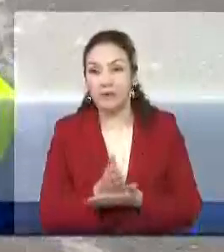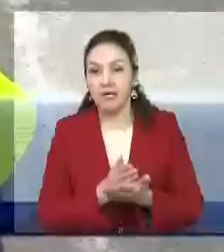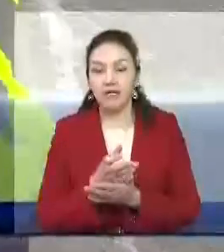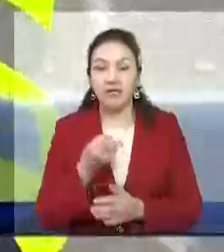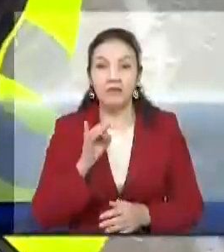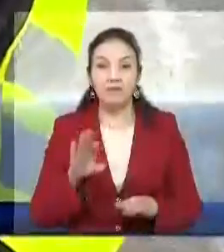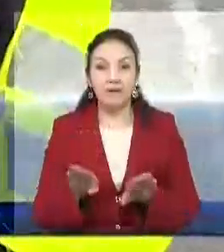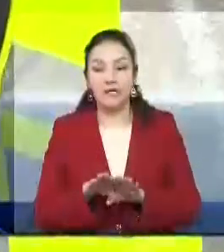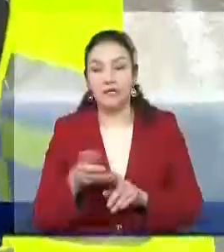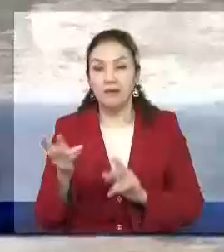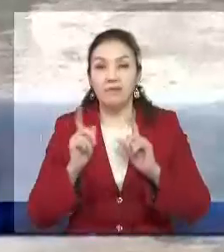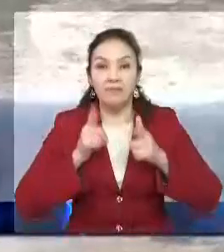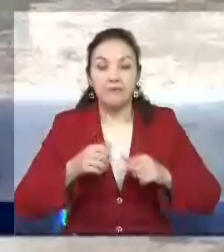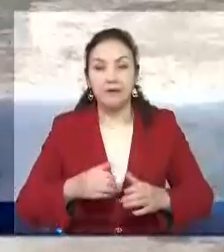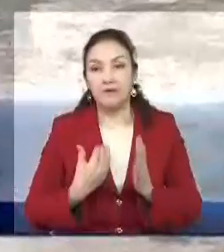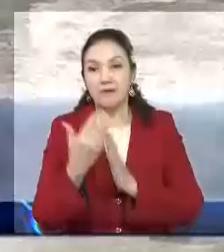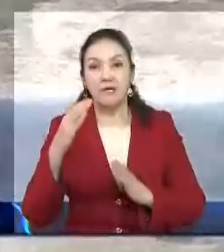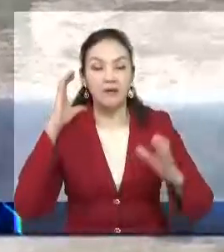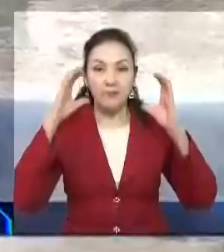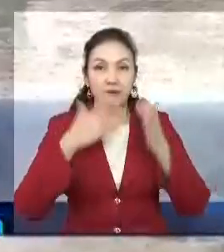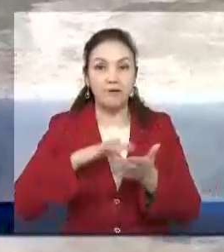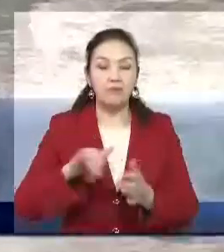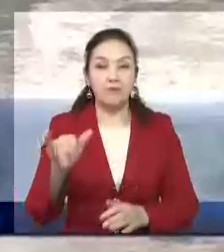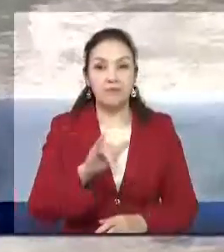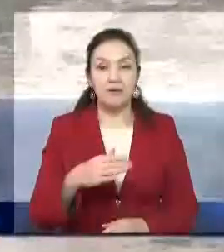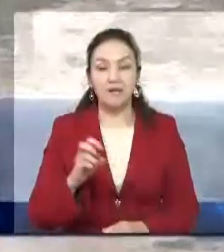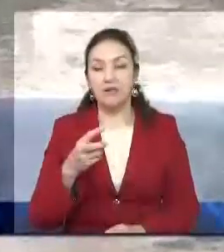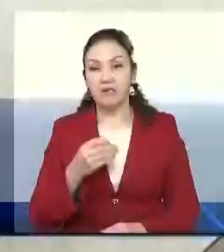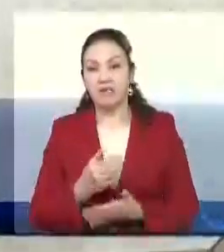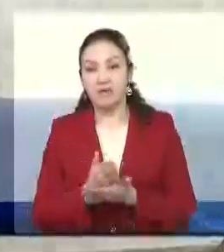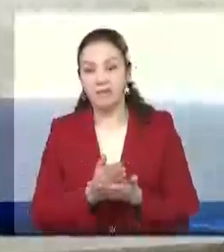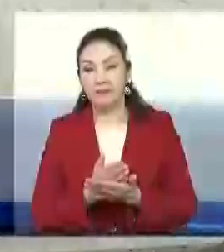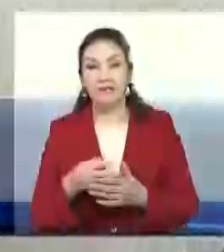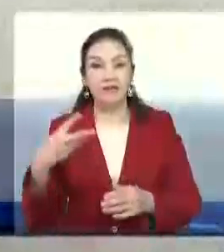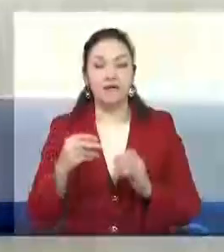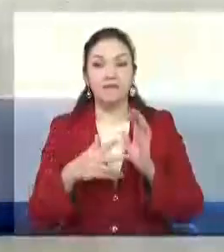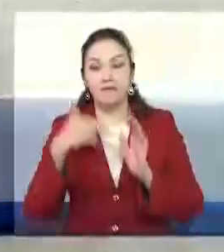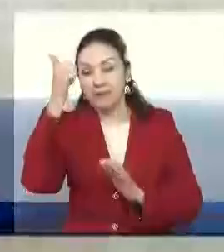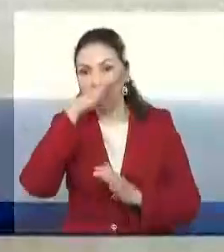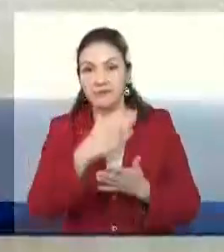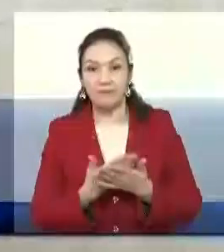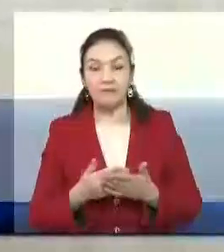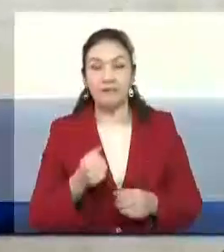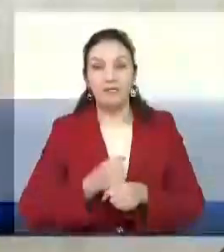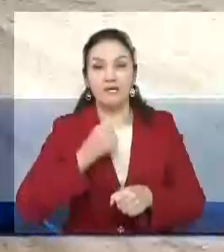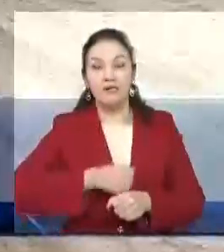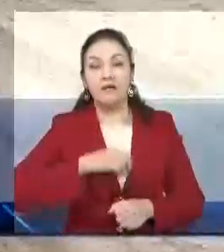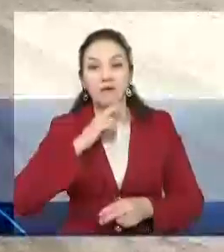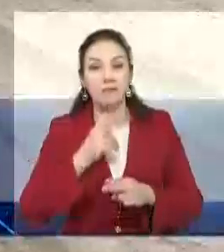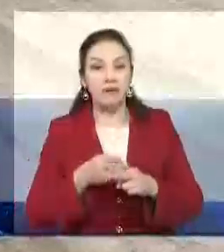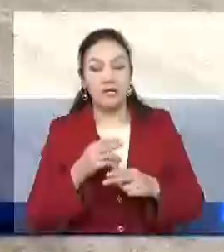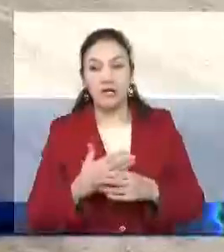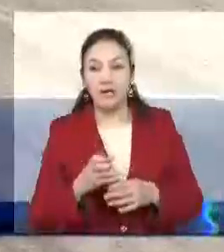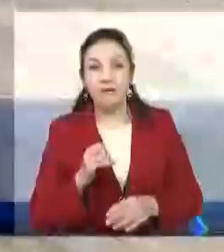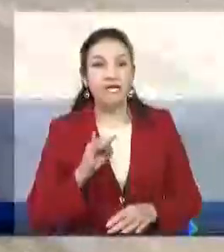Национальной гвардии, поступил в высшее учебное заведение в городе Уральск на юридическое отделение. И с 2018 года теперь уже старший лейтенант пополнил ряды